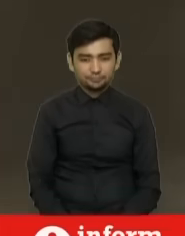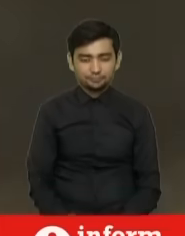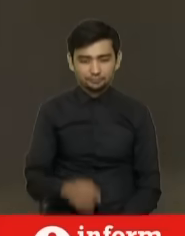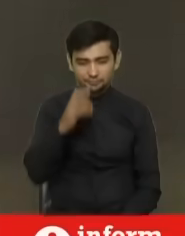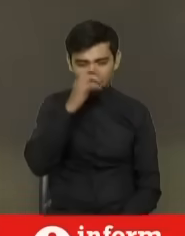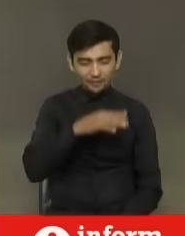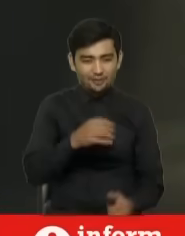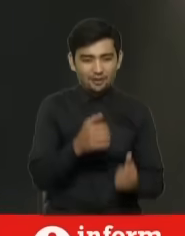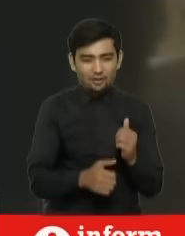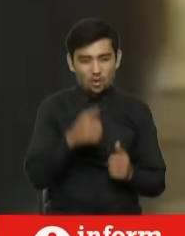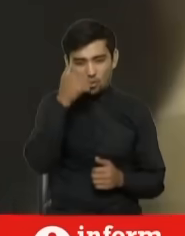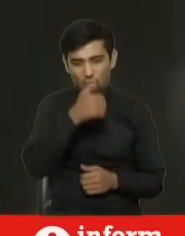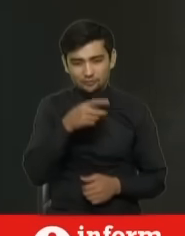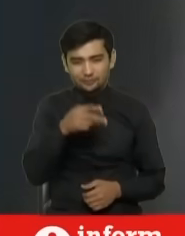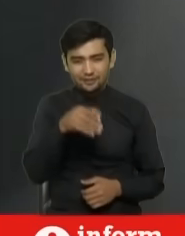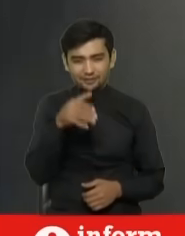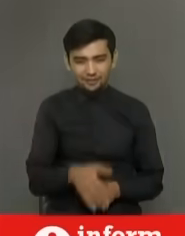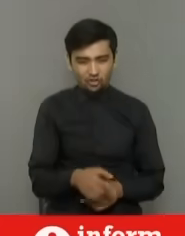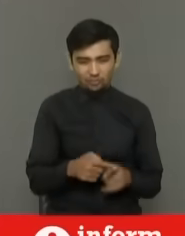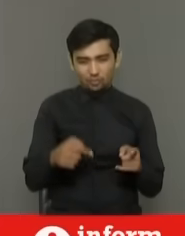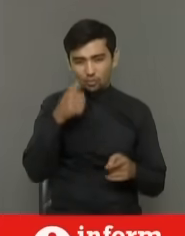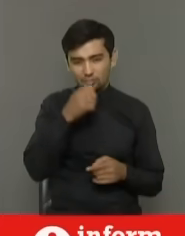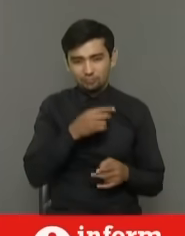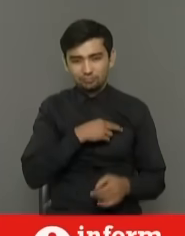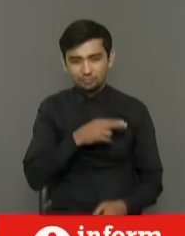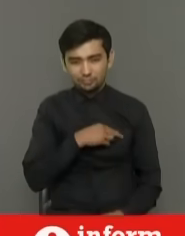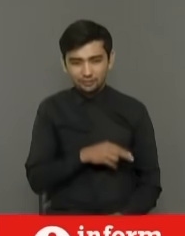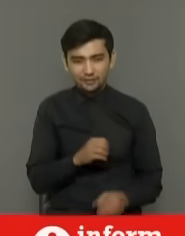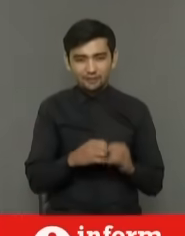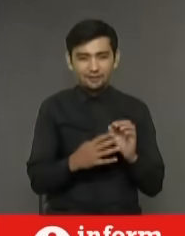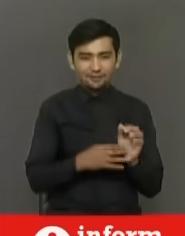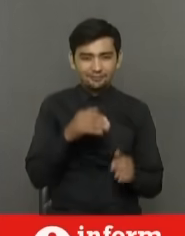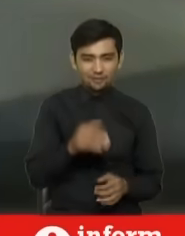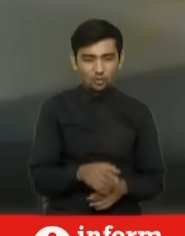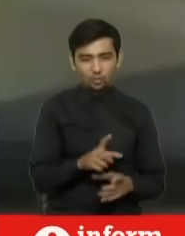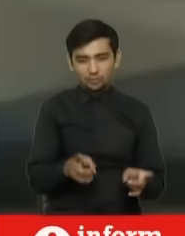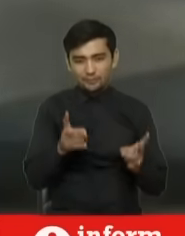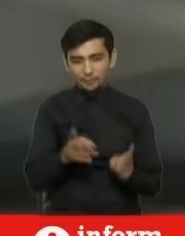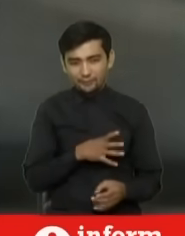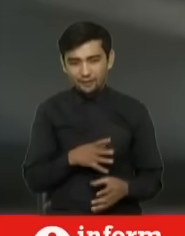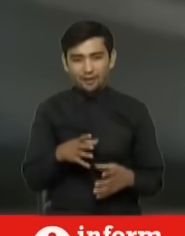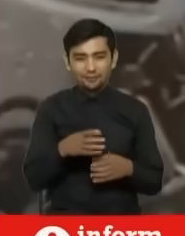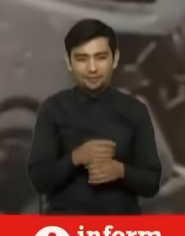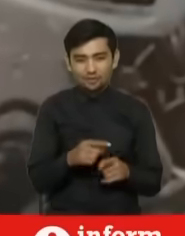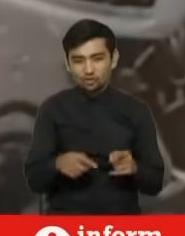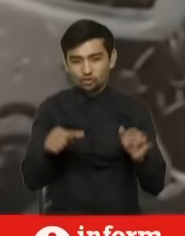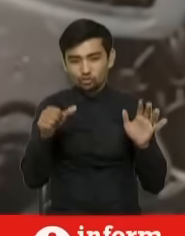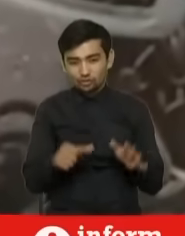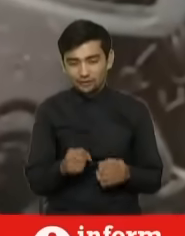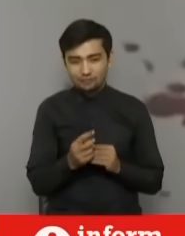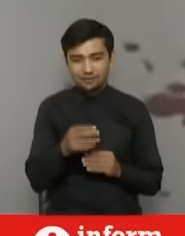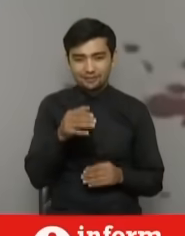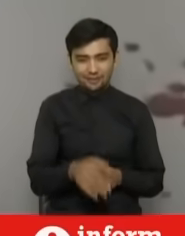Елімізде жыл сайын жол апатынан 2000-нан астам жолаушы қаза тауып, 19 мың кісі жарақат алады. Ол аздай небәрі 6 айда 12 мыңнан